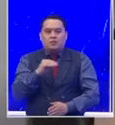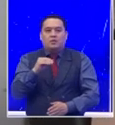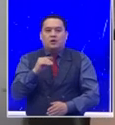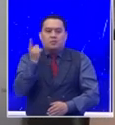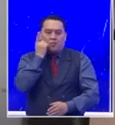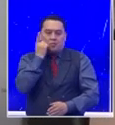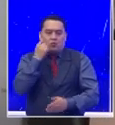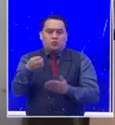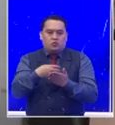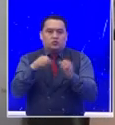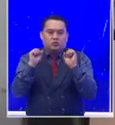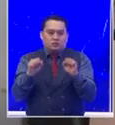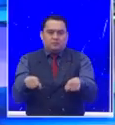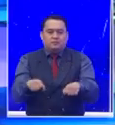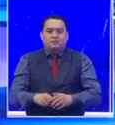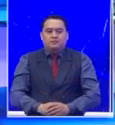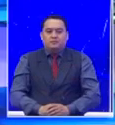мобильного приложения.